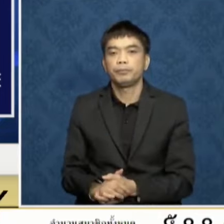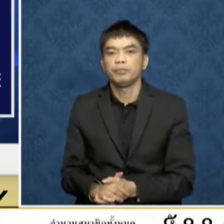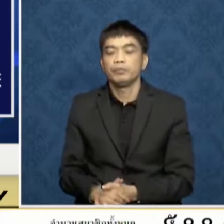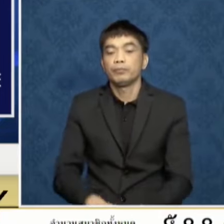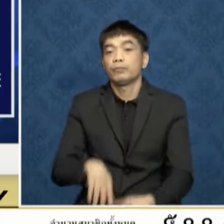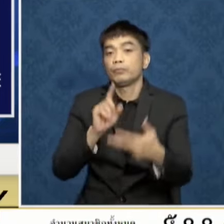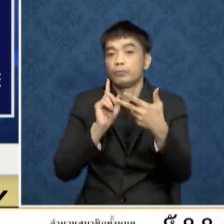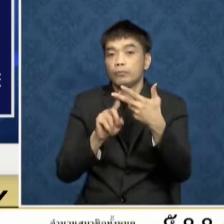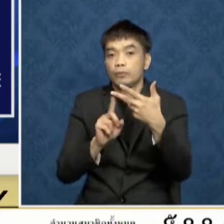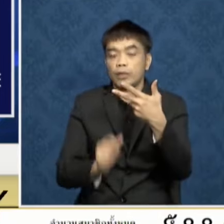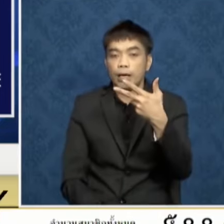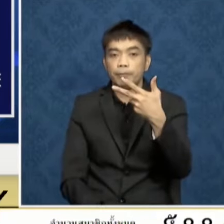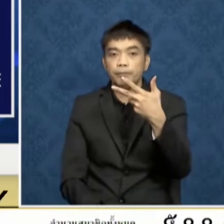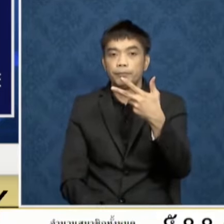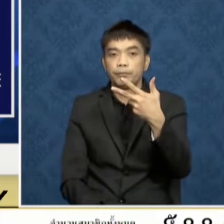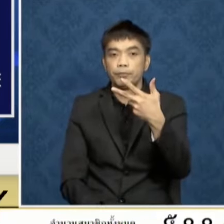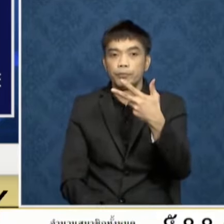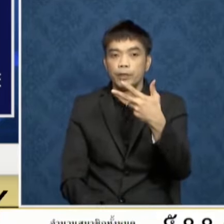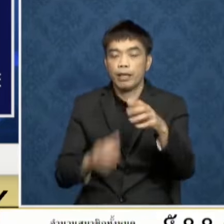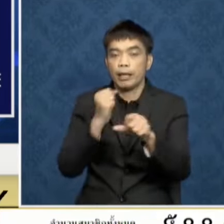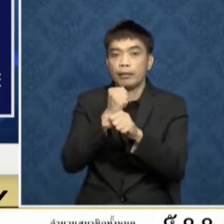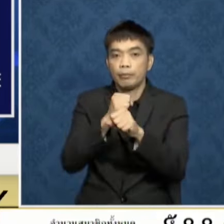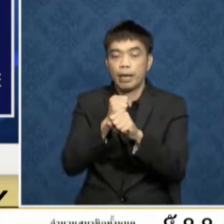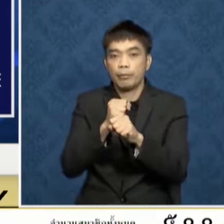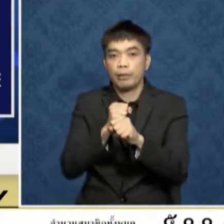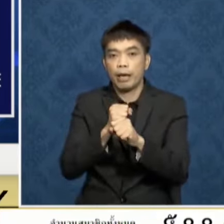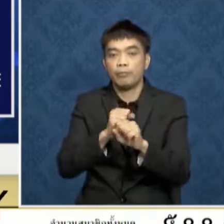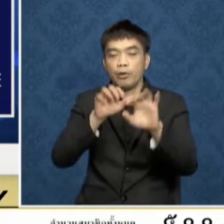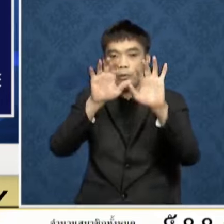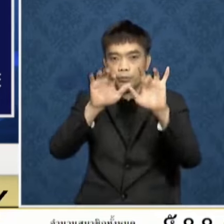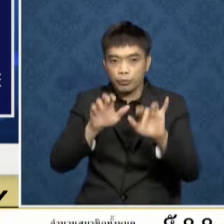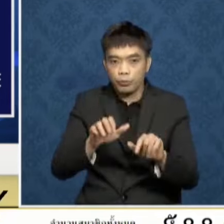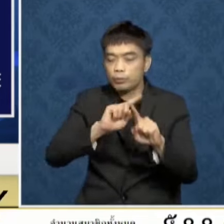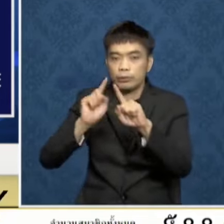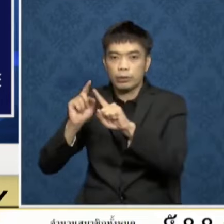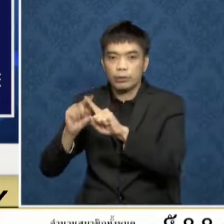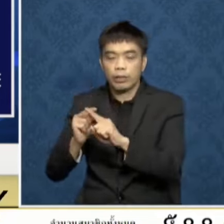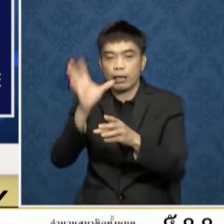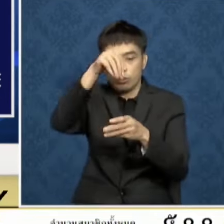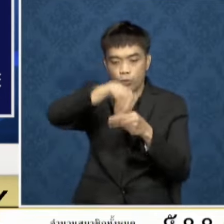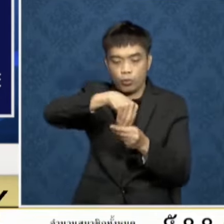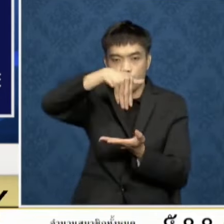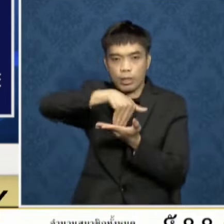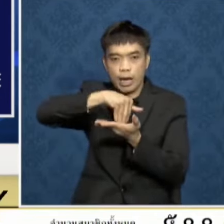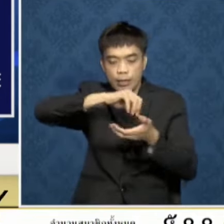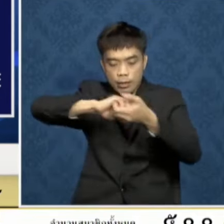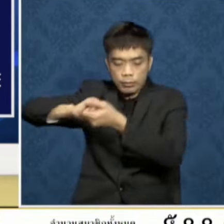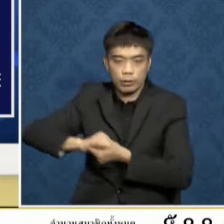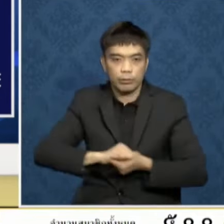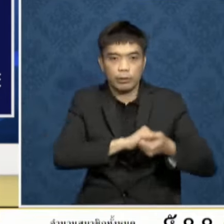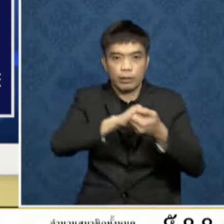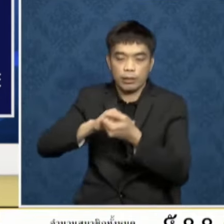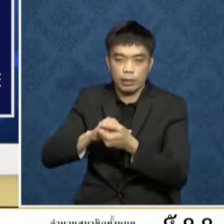เติมข้อมูลก็คือการทำแพลตฟอร์มกลางค่ะสำหรับทั้งนายจ้างและลูกจ้างเพื่อที่จะแมทชิ่งการทำงานซึ่งกันและกันนะ